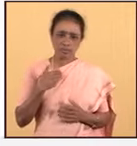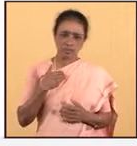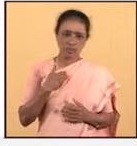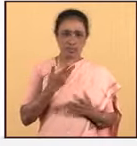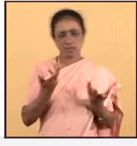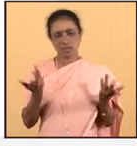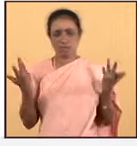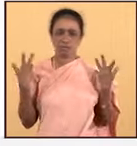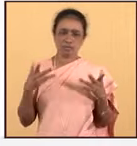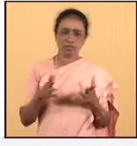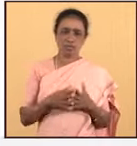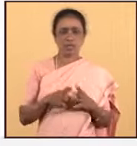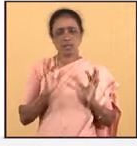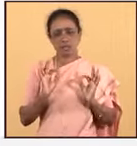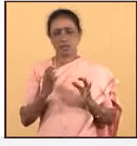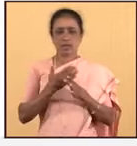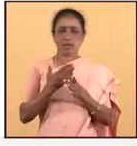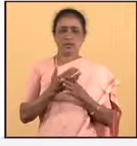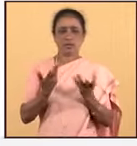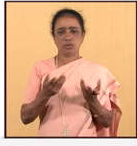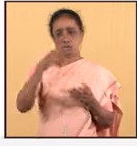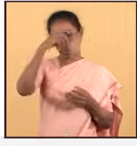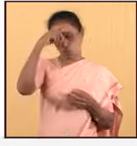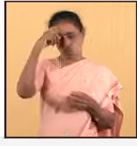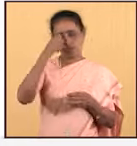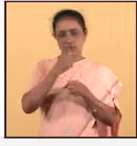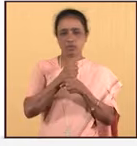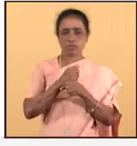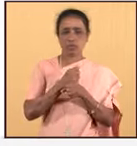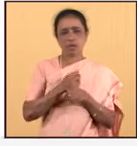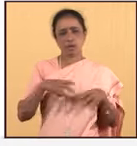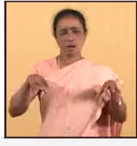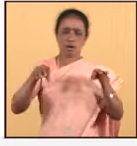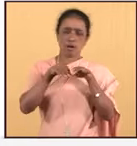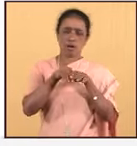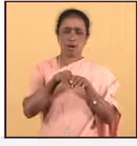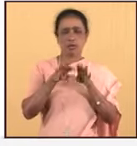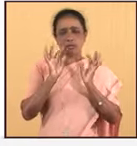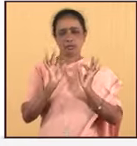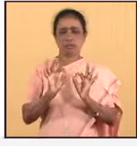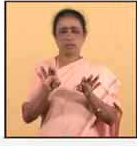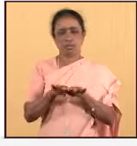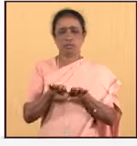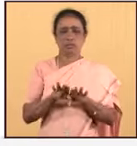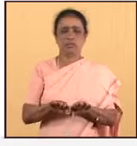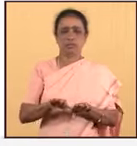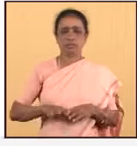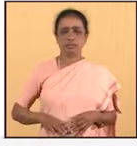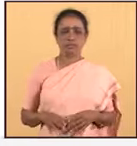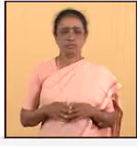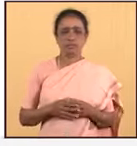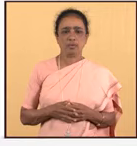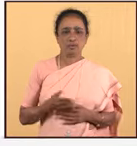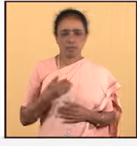அதாவது டிஎன்பிஎஸ்சினாலும் சரி, யூபிஎஸ்சினாலும் சரி, எந்த ஒரு வேலைக்குனாலும் சரி, எனது அதாவது முற்போக்கு ஜாதியினருக்கு ஒரு